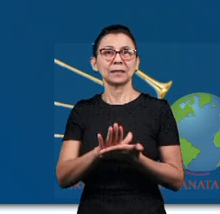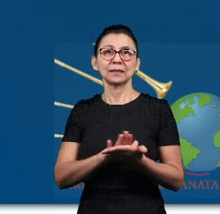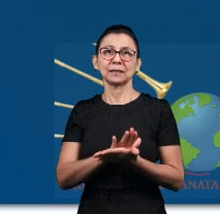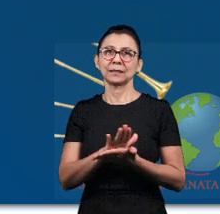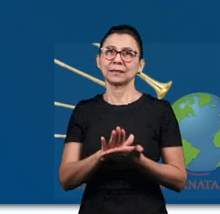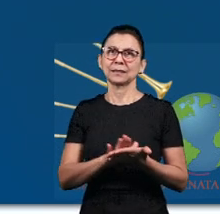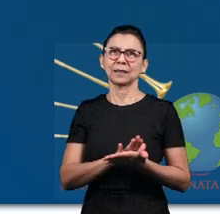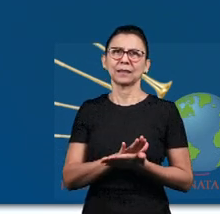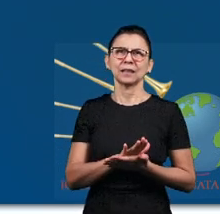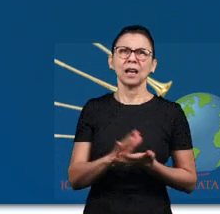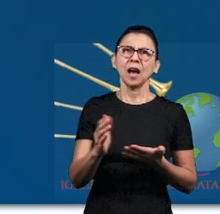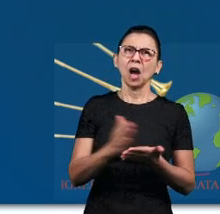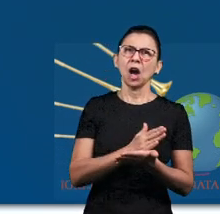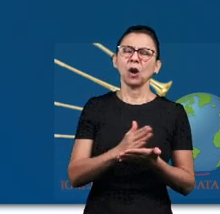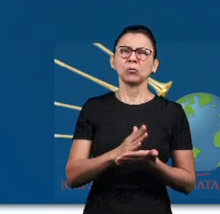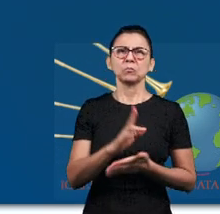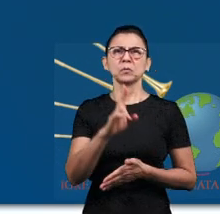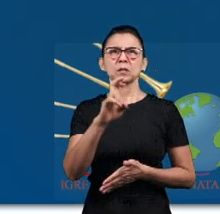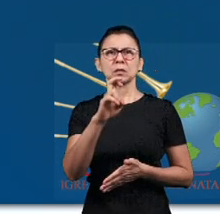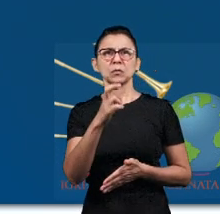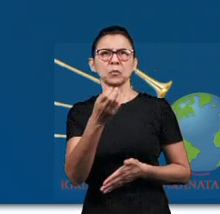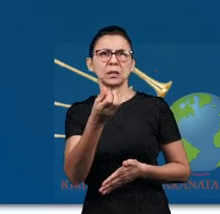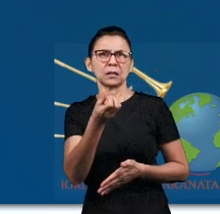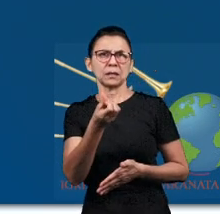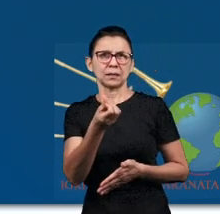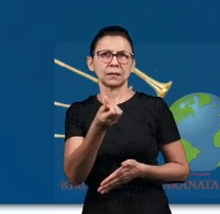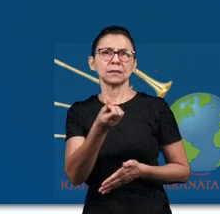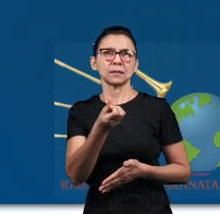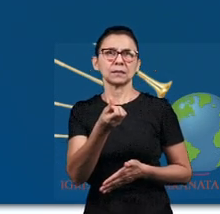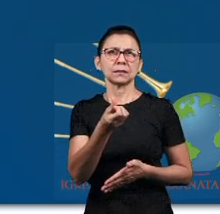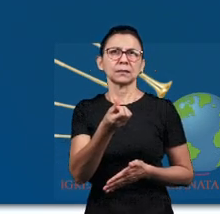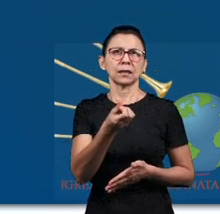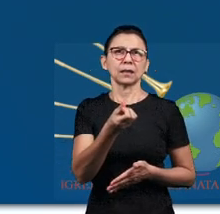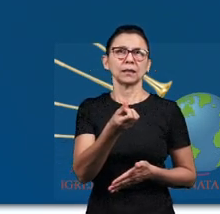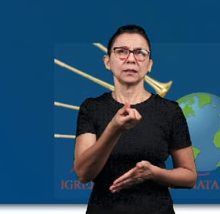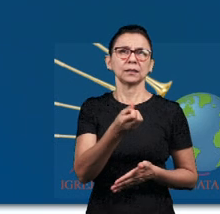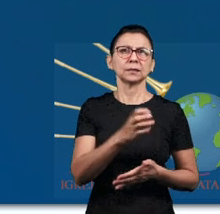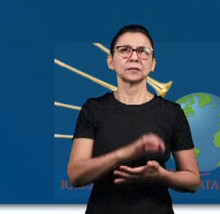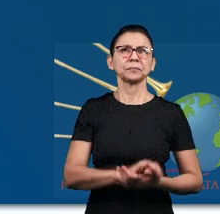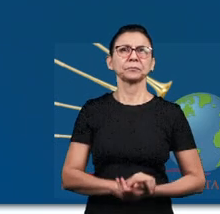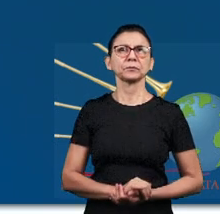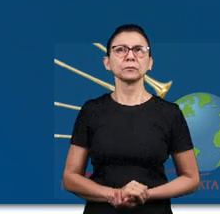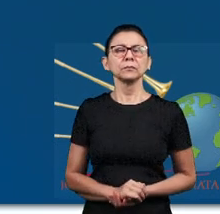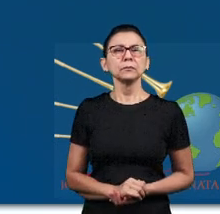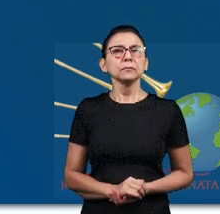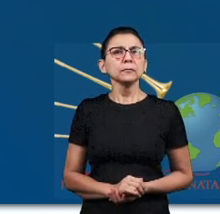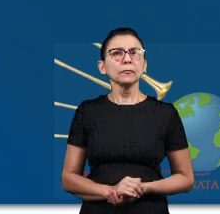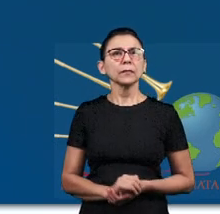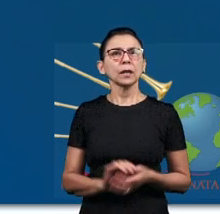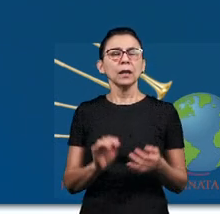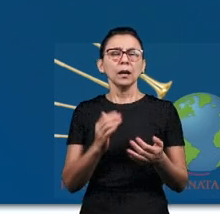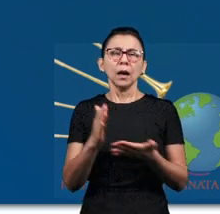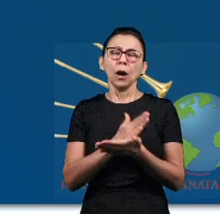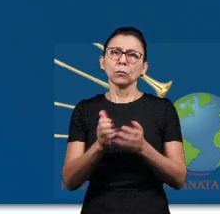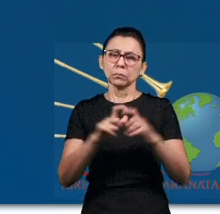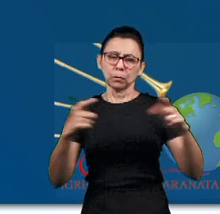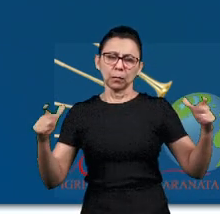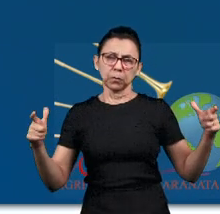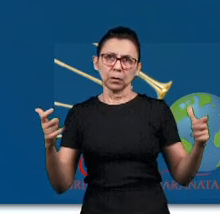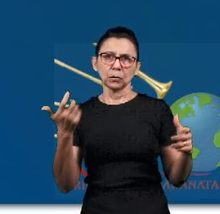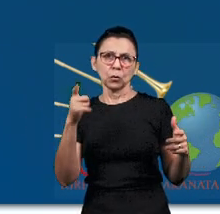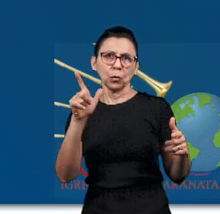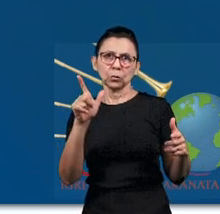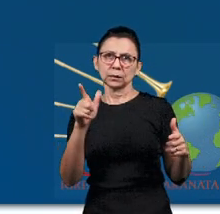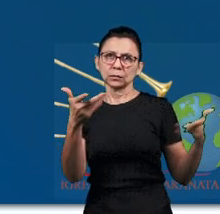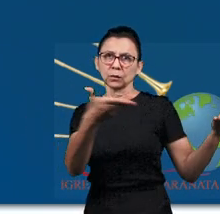ont fait moins. 56, c'est le cas de Mato Grosso do Sul. C'est lui qui a plus produit là-bas. Mais on